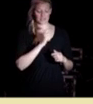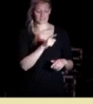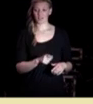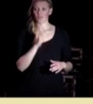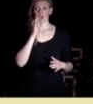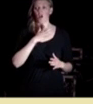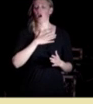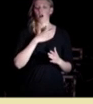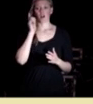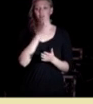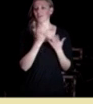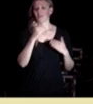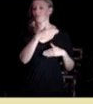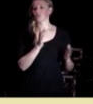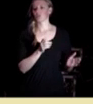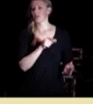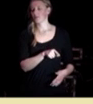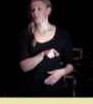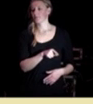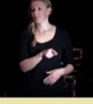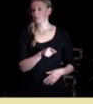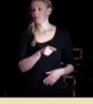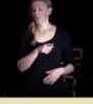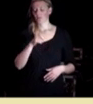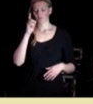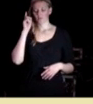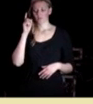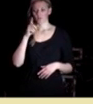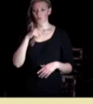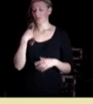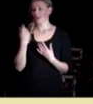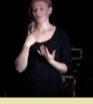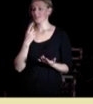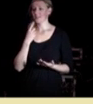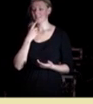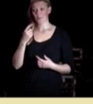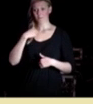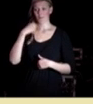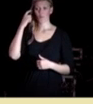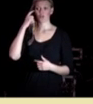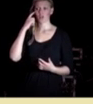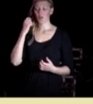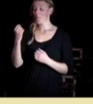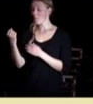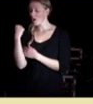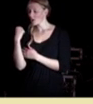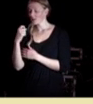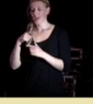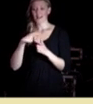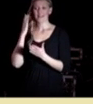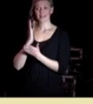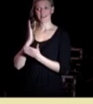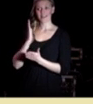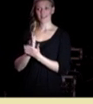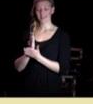ingen definisjonsmakt over andre mennesker, og derfor heller ingen vil være min påstand, makt eller